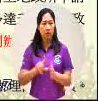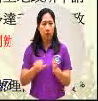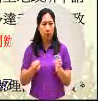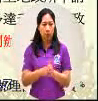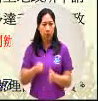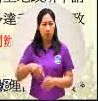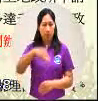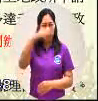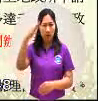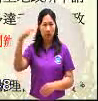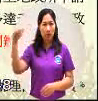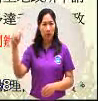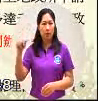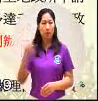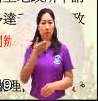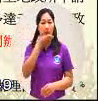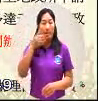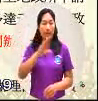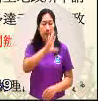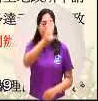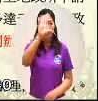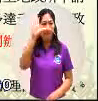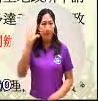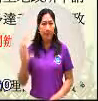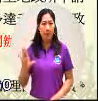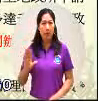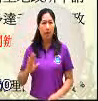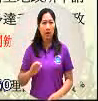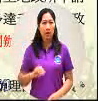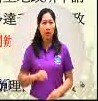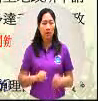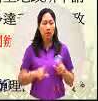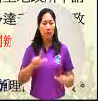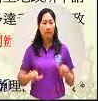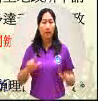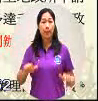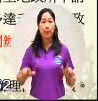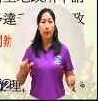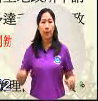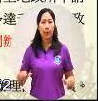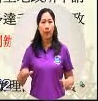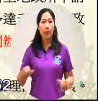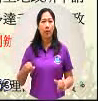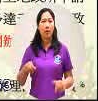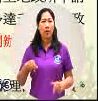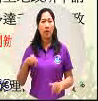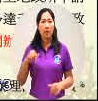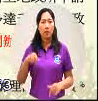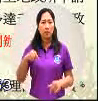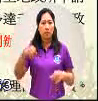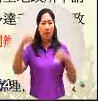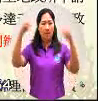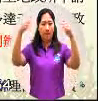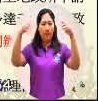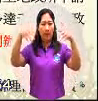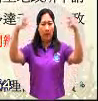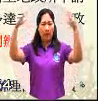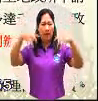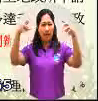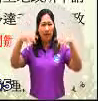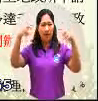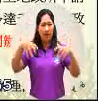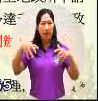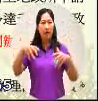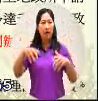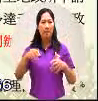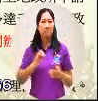候不一样不一测，有时候下雨，有时候暴雨，那么沿乡要处